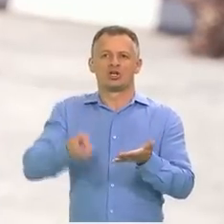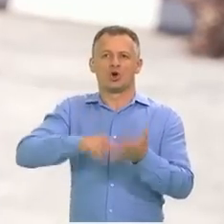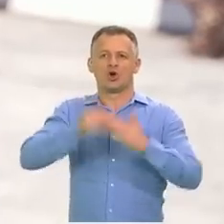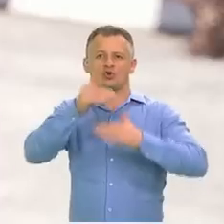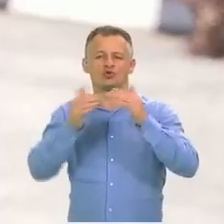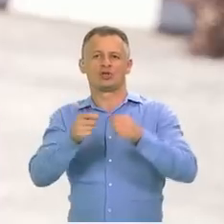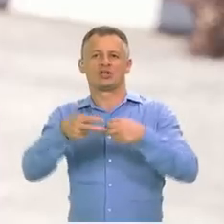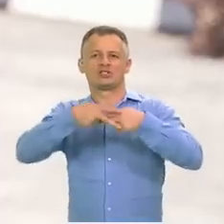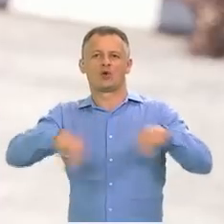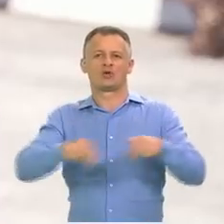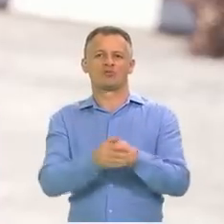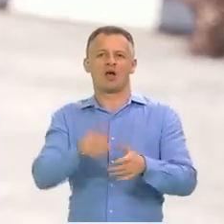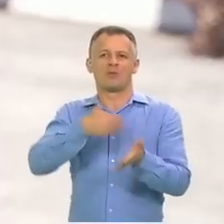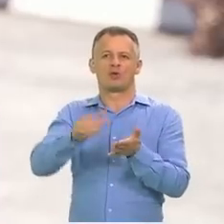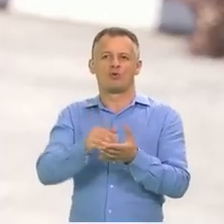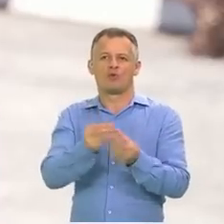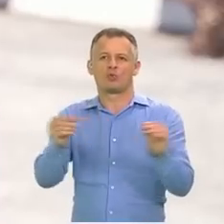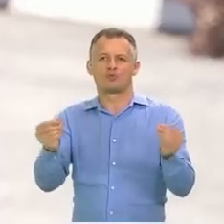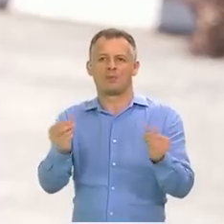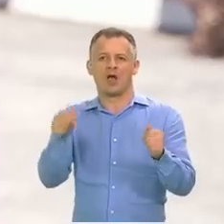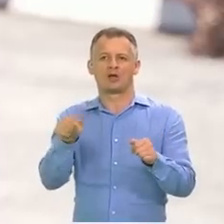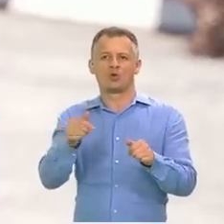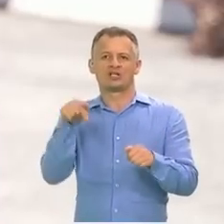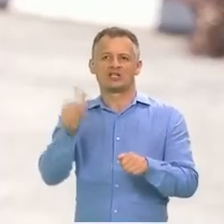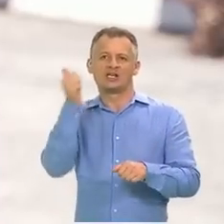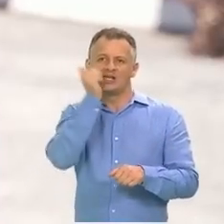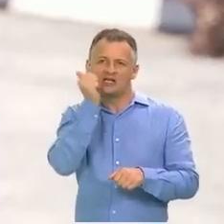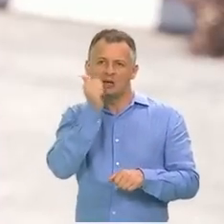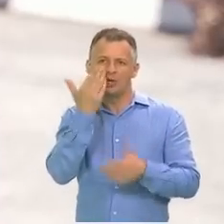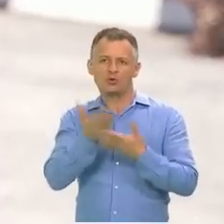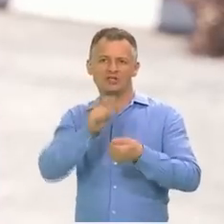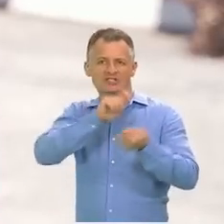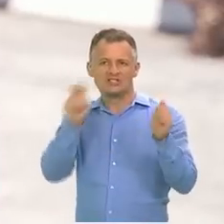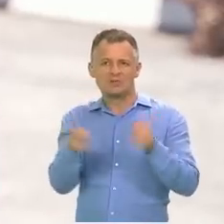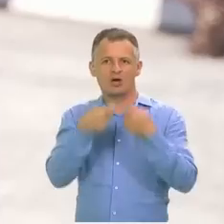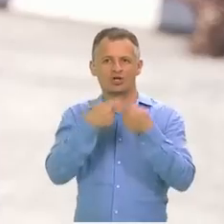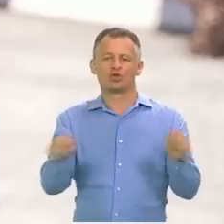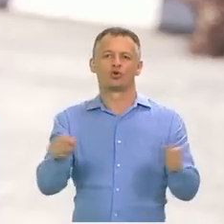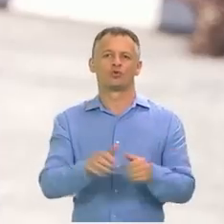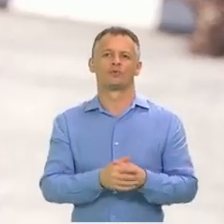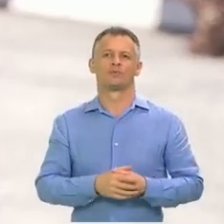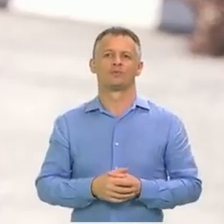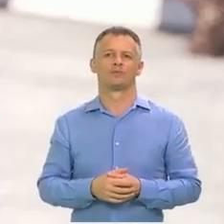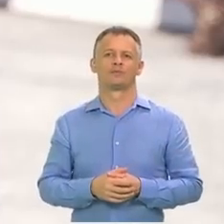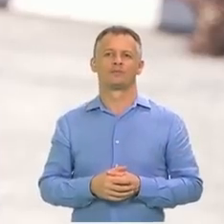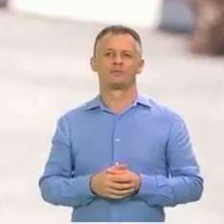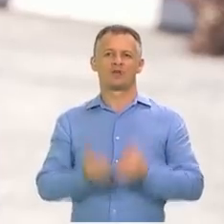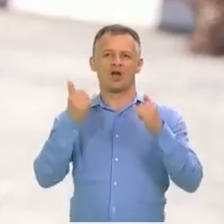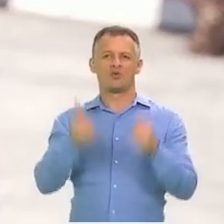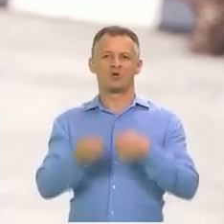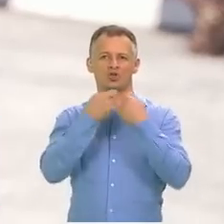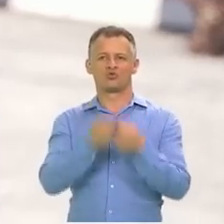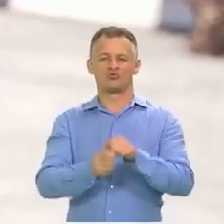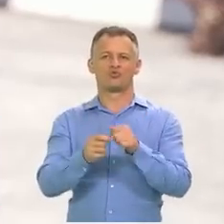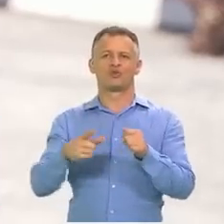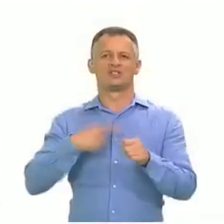restaurant. We spend a lot of money this winter to change everything in machine and to rebuild